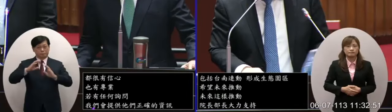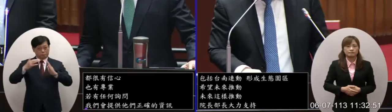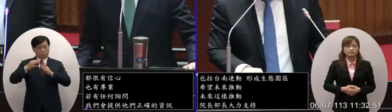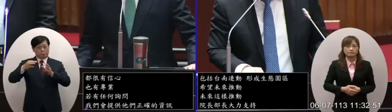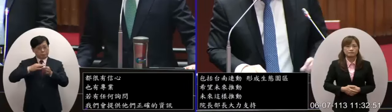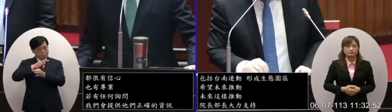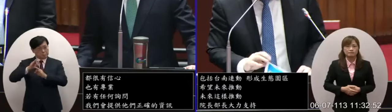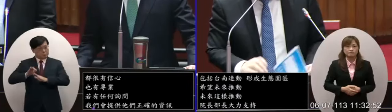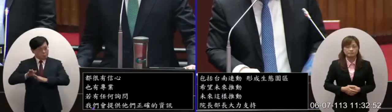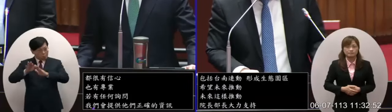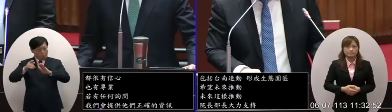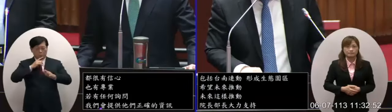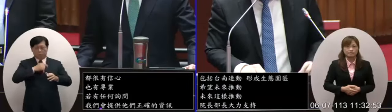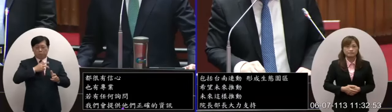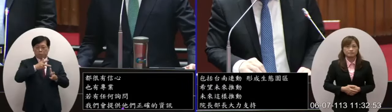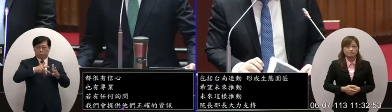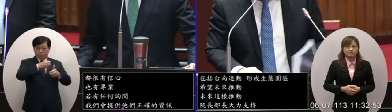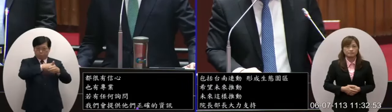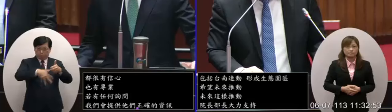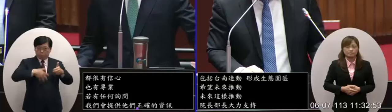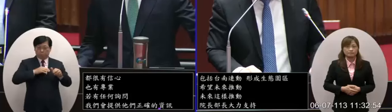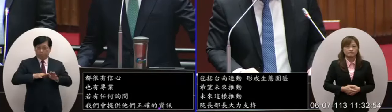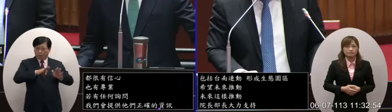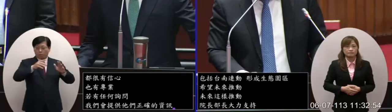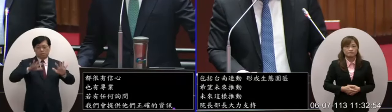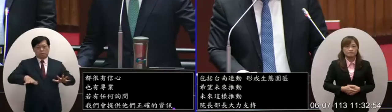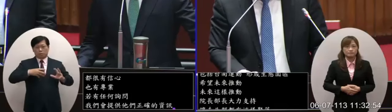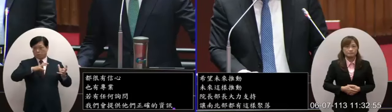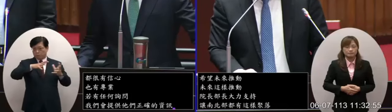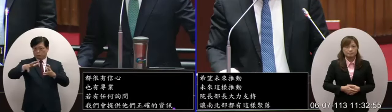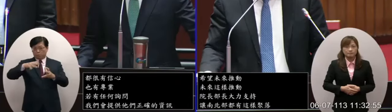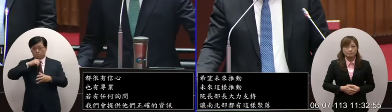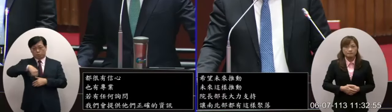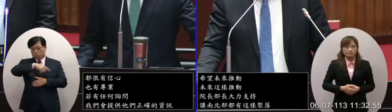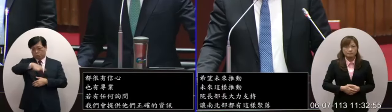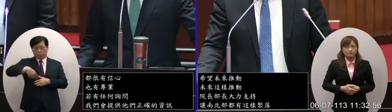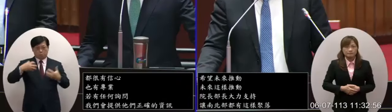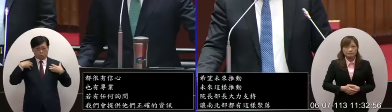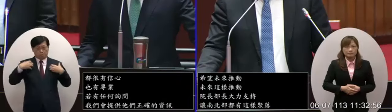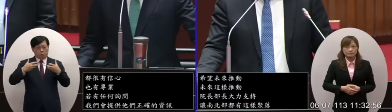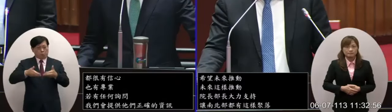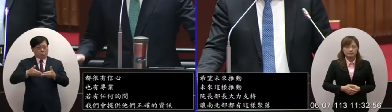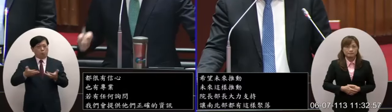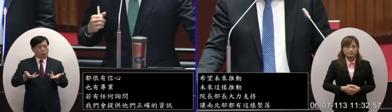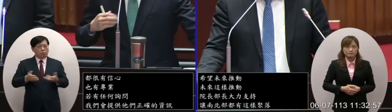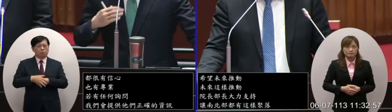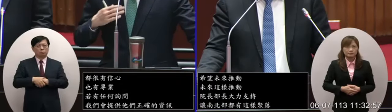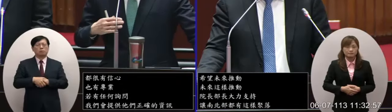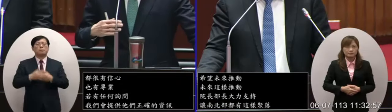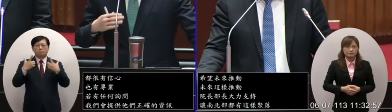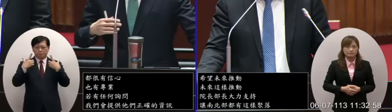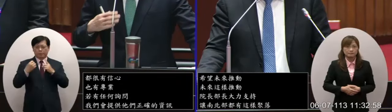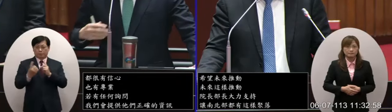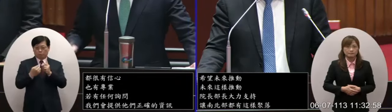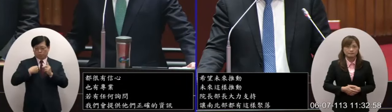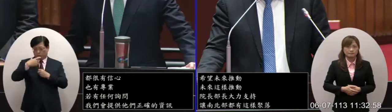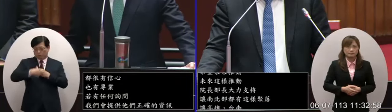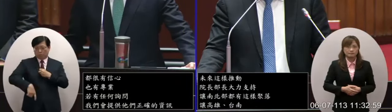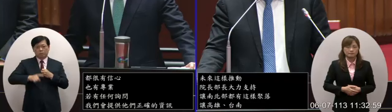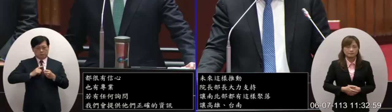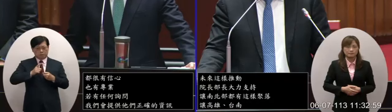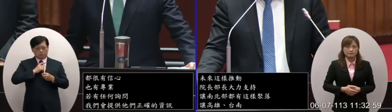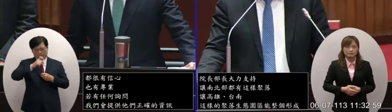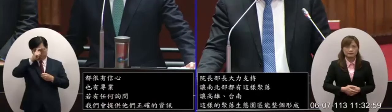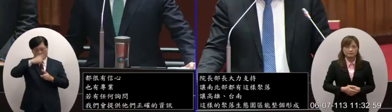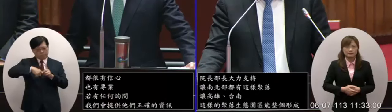经济的发展跟产业的发展，尤其现在我们在世界供应链上面的地位啊，我们都应该对自己有更多的期